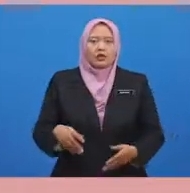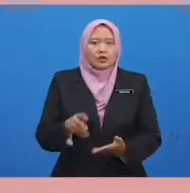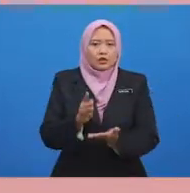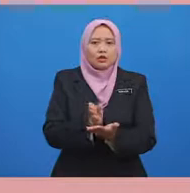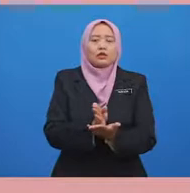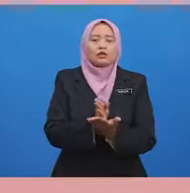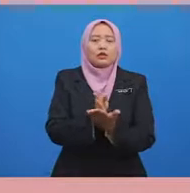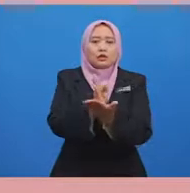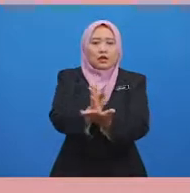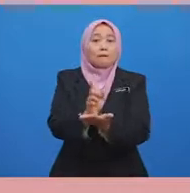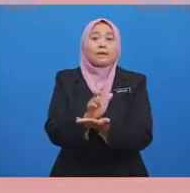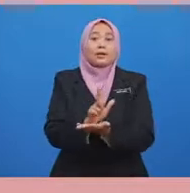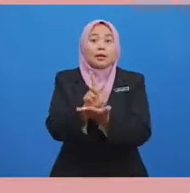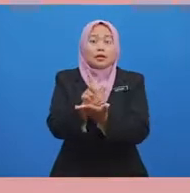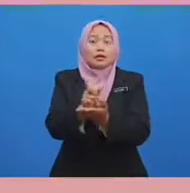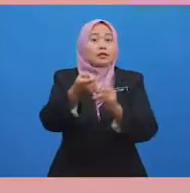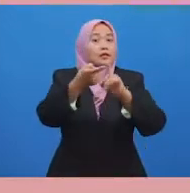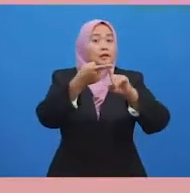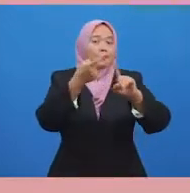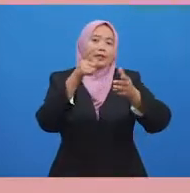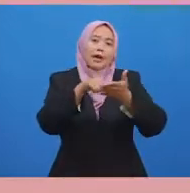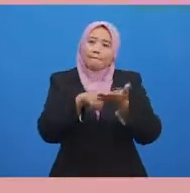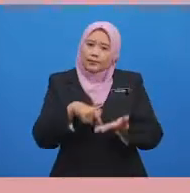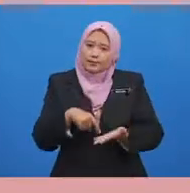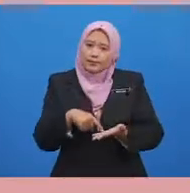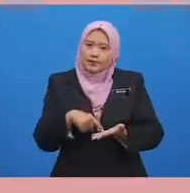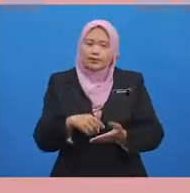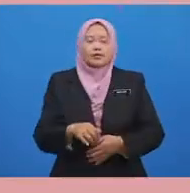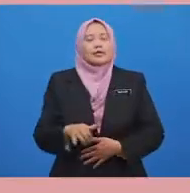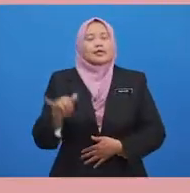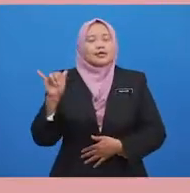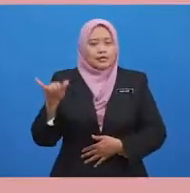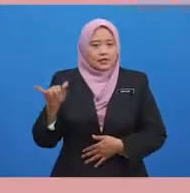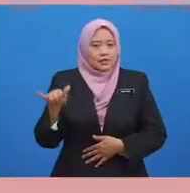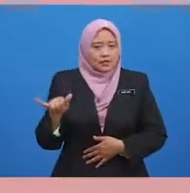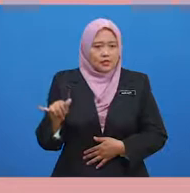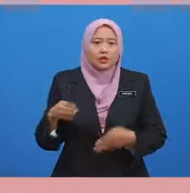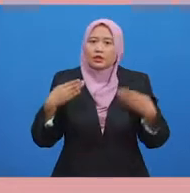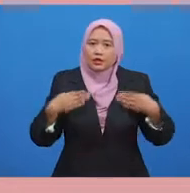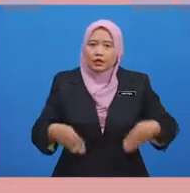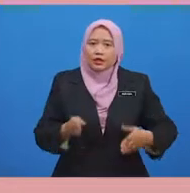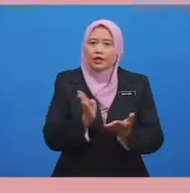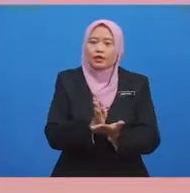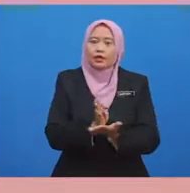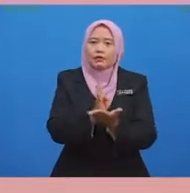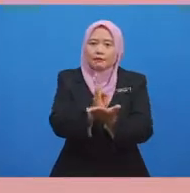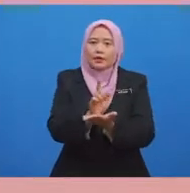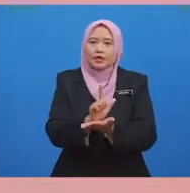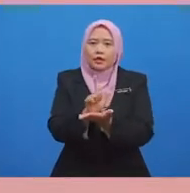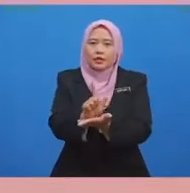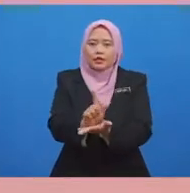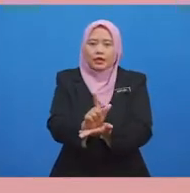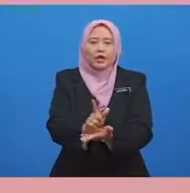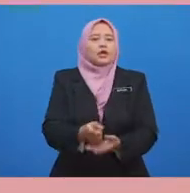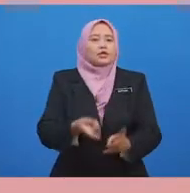Ya, bagus. Kain kepalaya juga diperbuat daripada